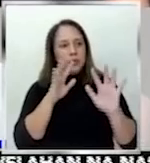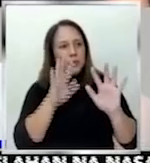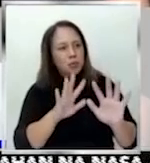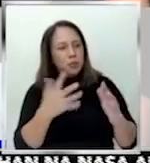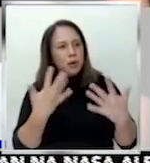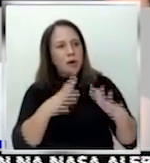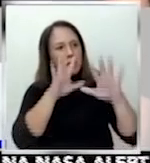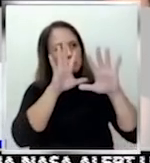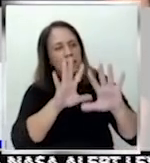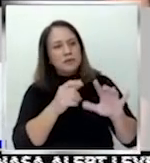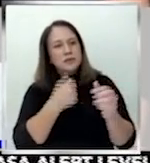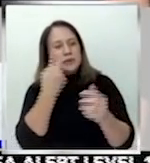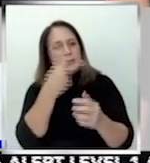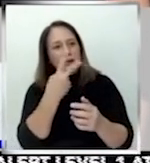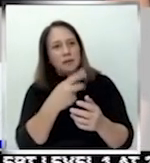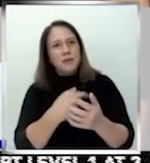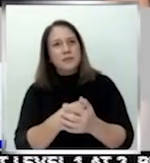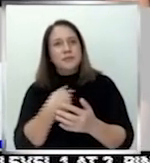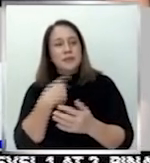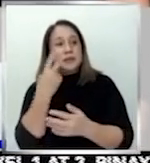He sounded like a millennial kasi